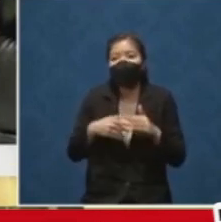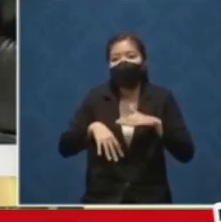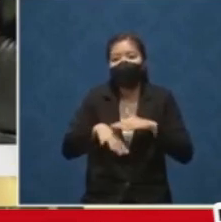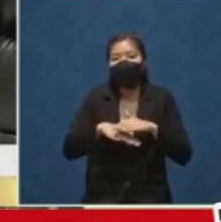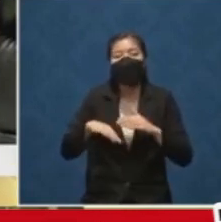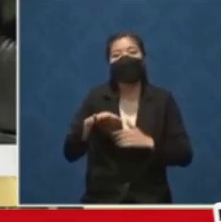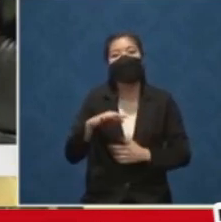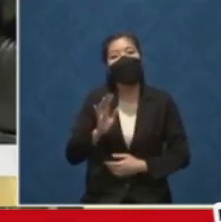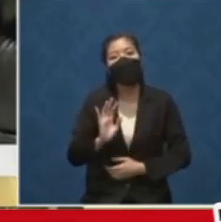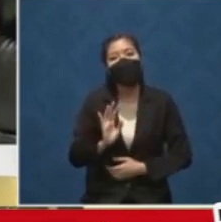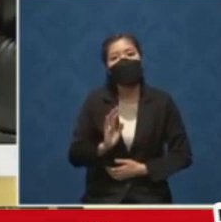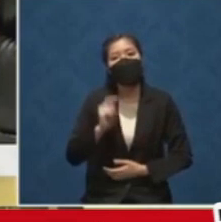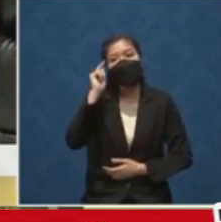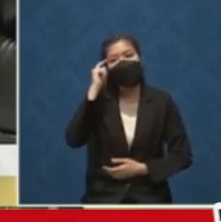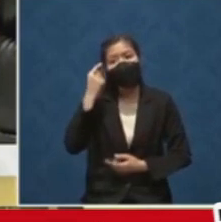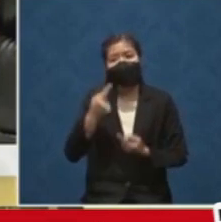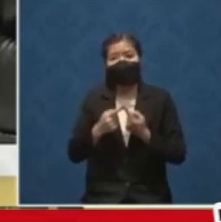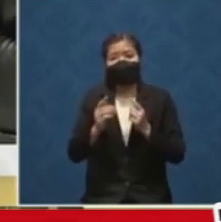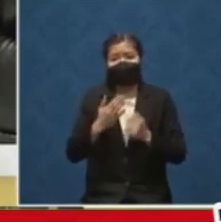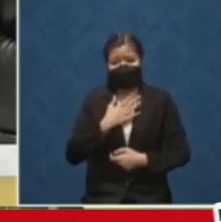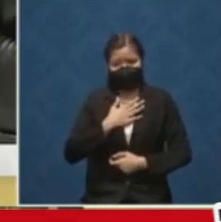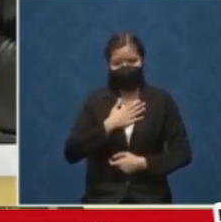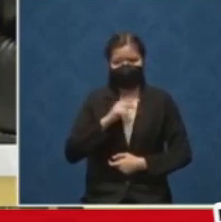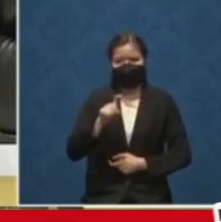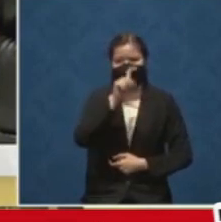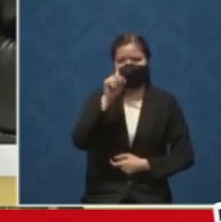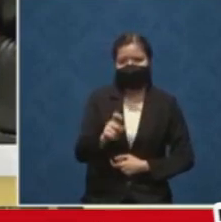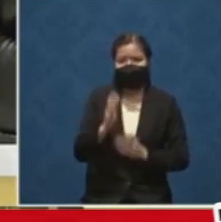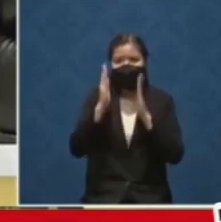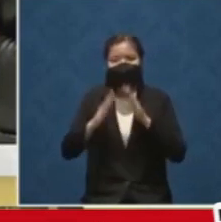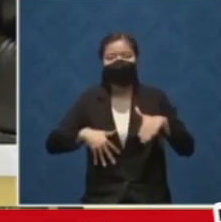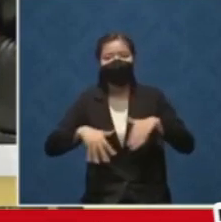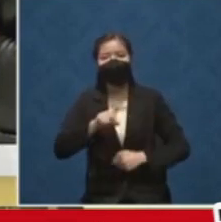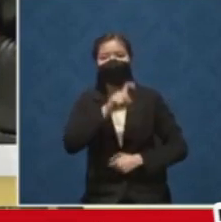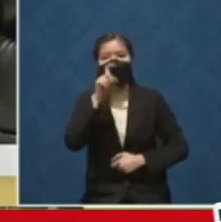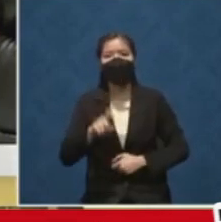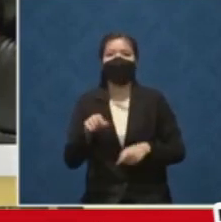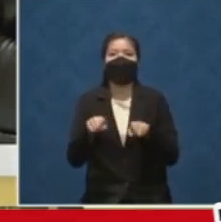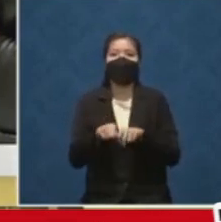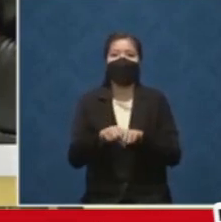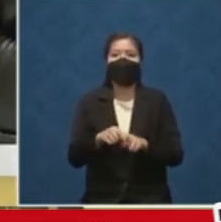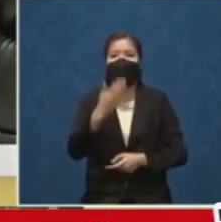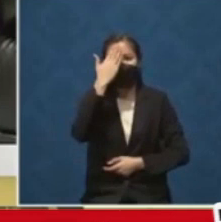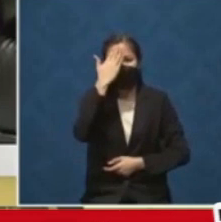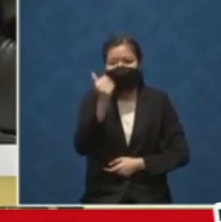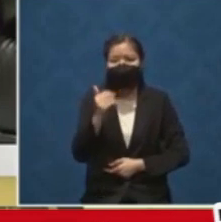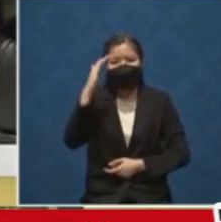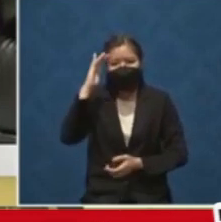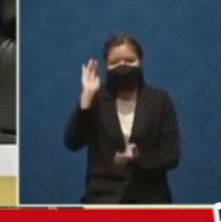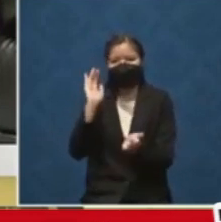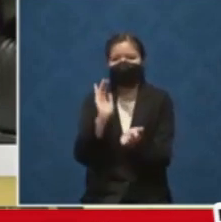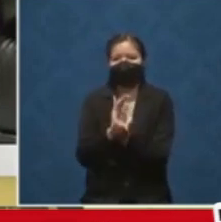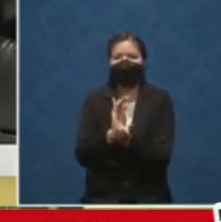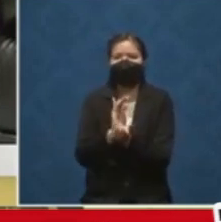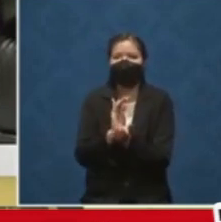ใจ และผมก็เชื่อวาพน้องปชาชนก็ค่องใจทำไมตำรวจระดับผู้ปฏิบัิแ้ แท้